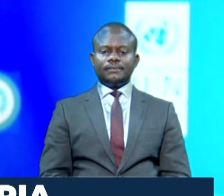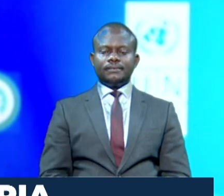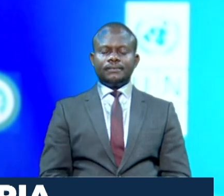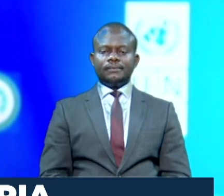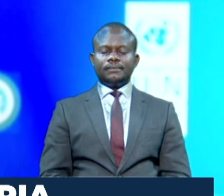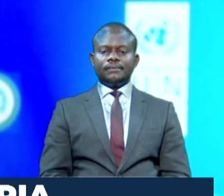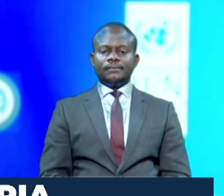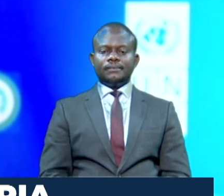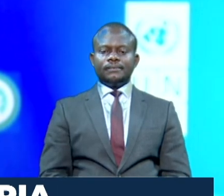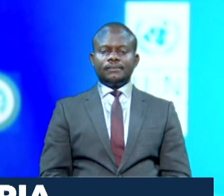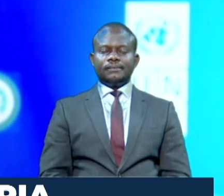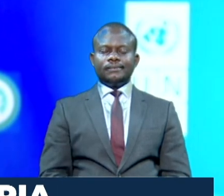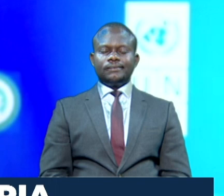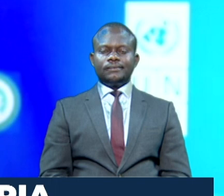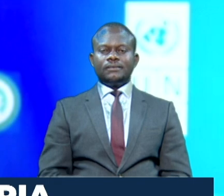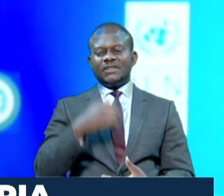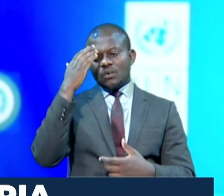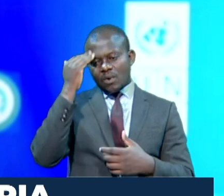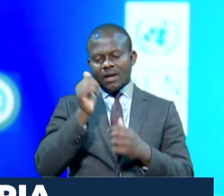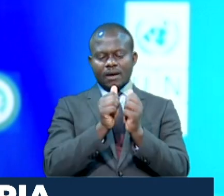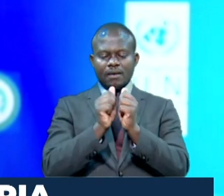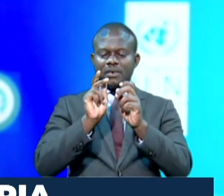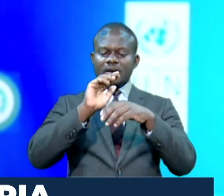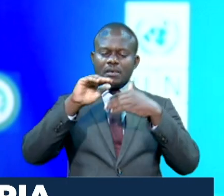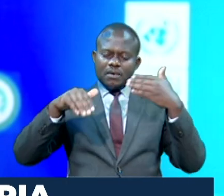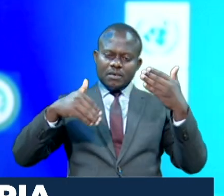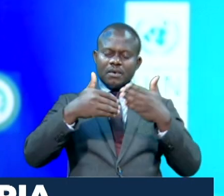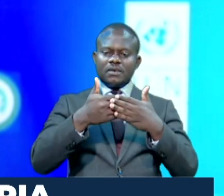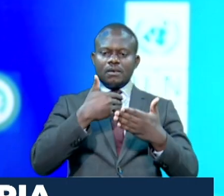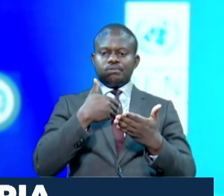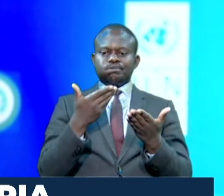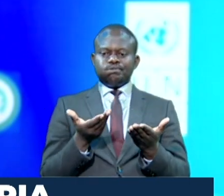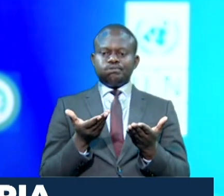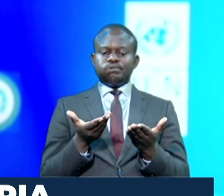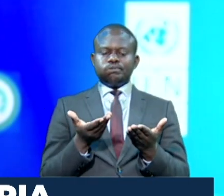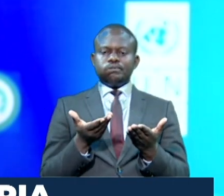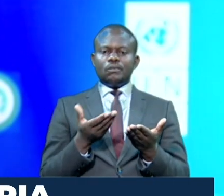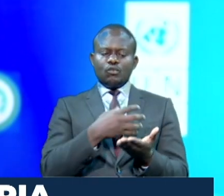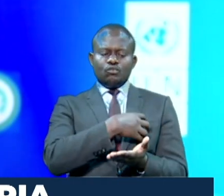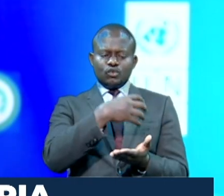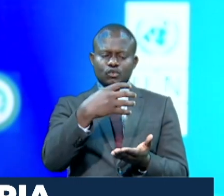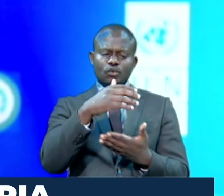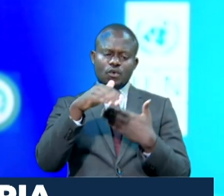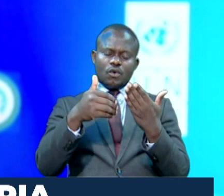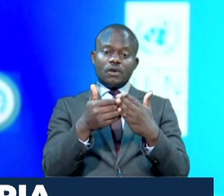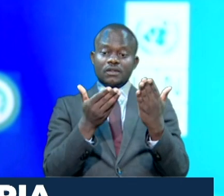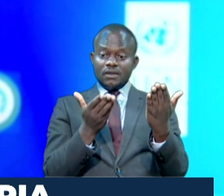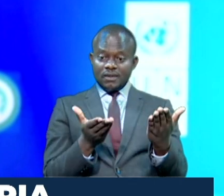resources of all kinds? Kuki hamwe n'abantu bose dufite umutungo w'ubwoko bwose uhari?